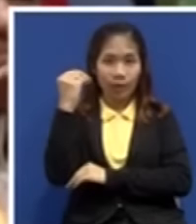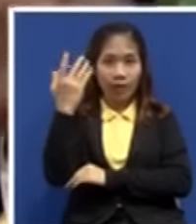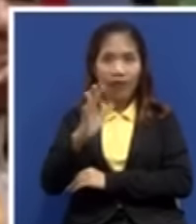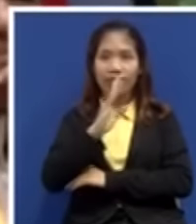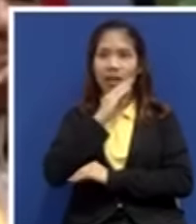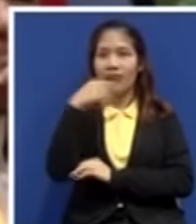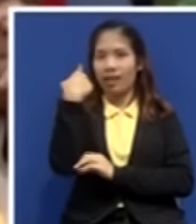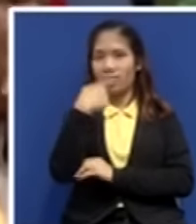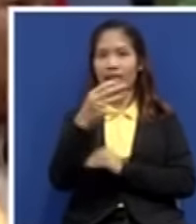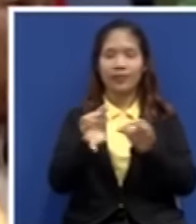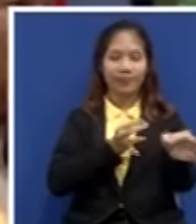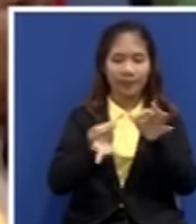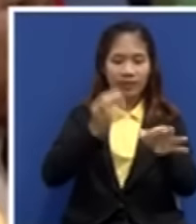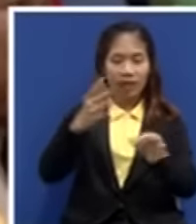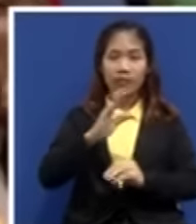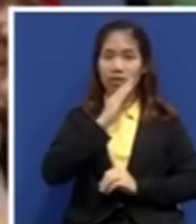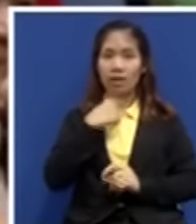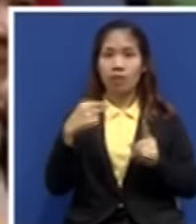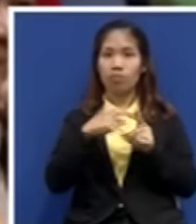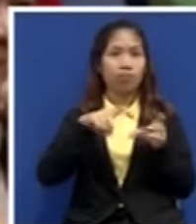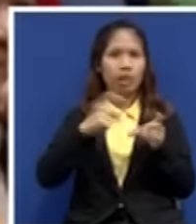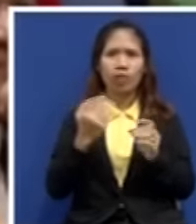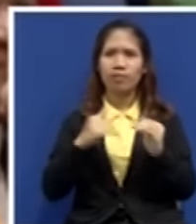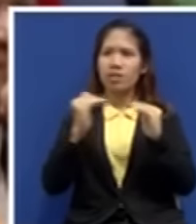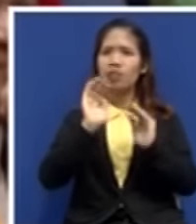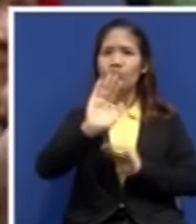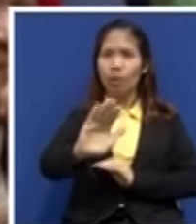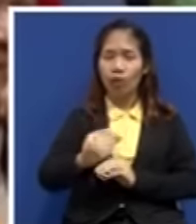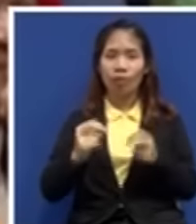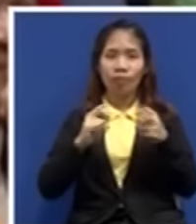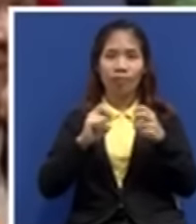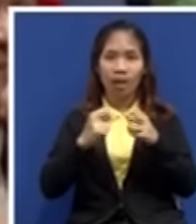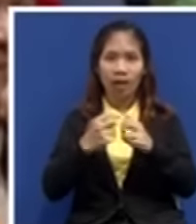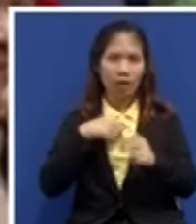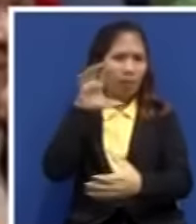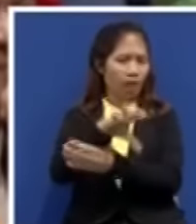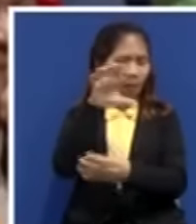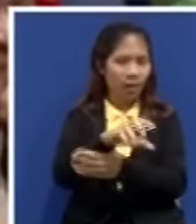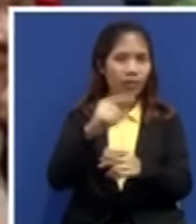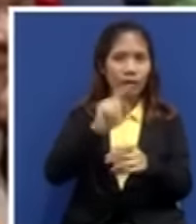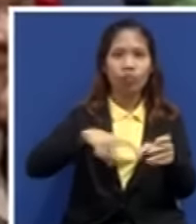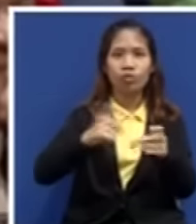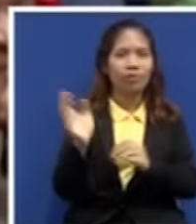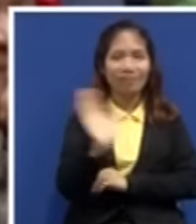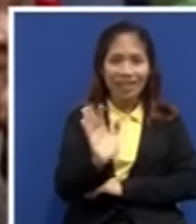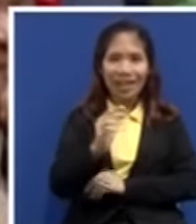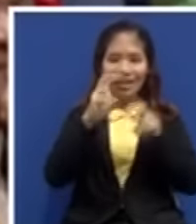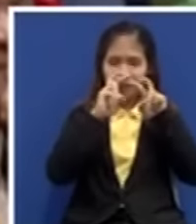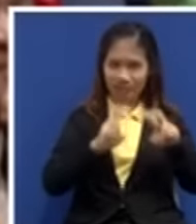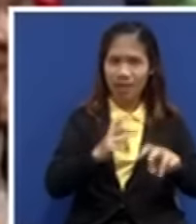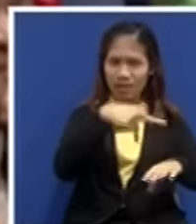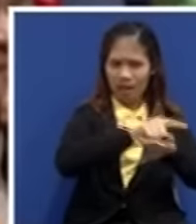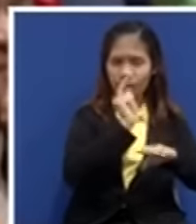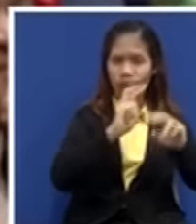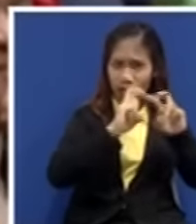ายเขาพูดอะไรไปก็แล้วแต่เนี่ยถ้าเขาไม่ถอนก็เป็นสิทธิ์ของเขาไม่ใช่เรื่องที่ท่านจะไปต้องบังคับให้ถอนให้ถอนให้ถอนท่านวินิจฉัยด้วยนะ